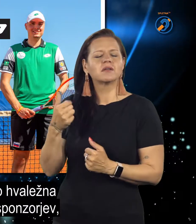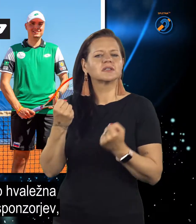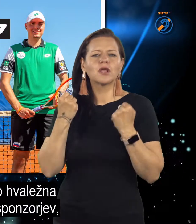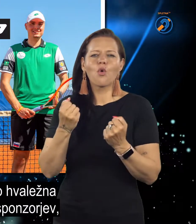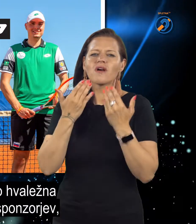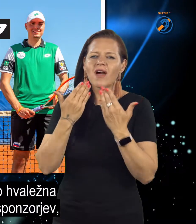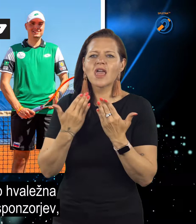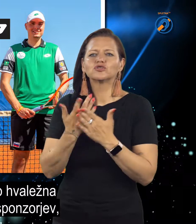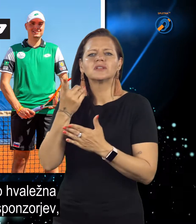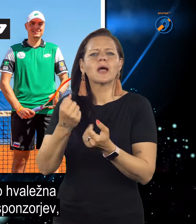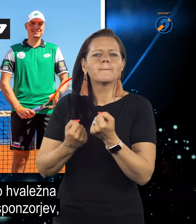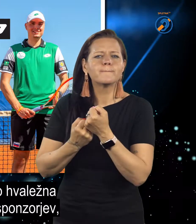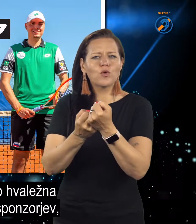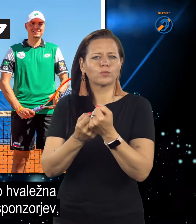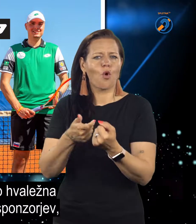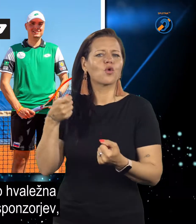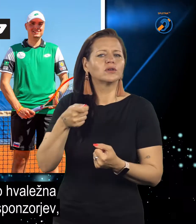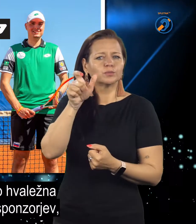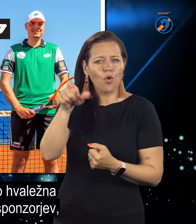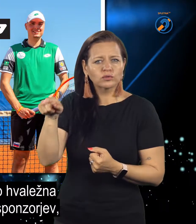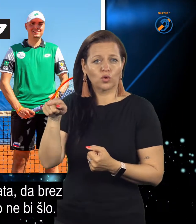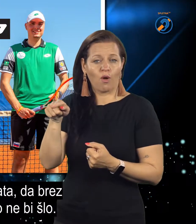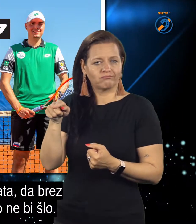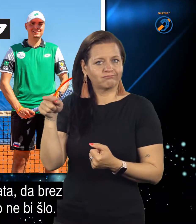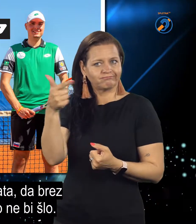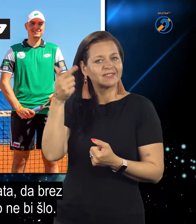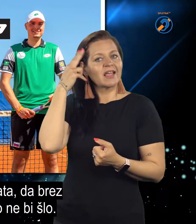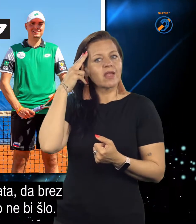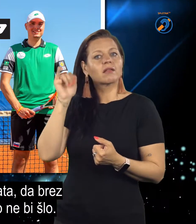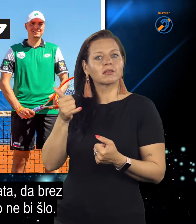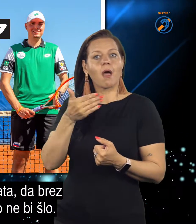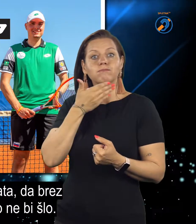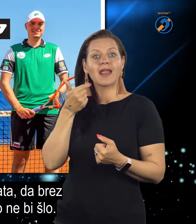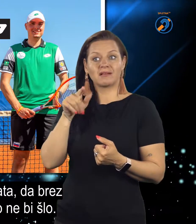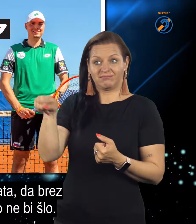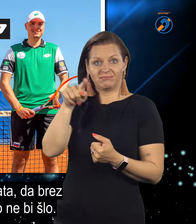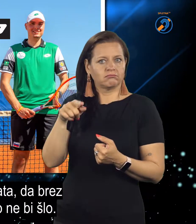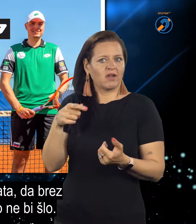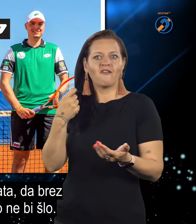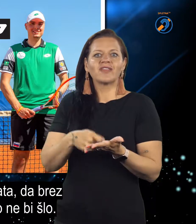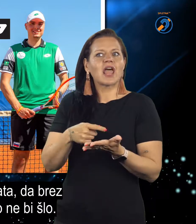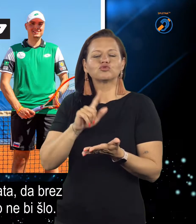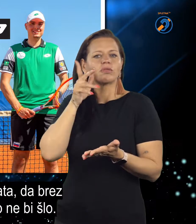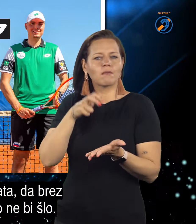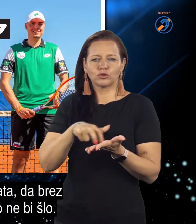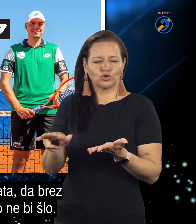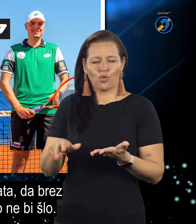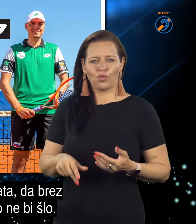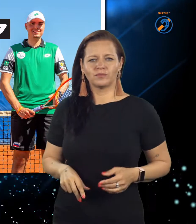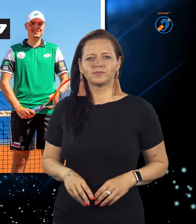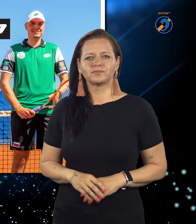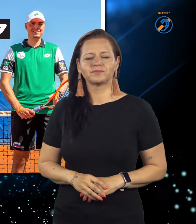Oba sta zelo hvaležna za podporo sponzorjev, saj se zavedata, da brez njih finančno ne bi šlo.